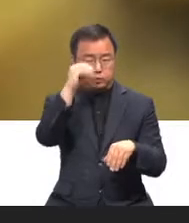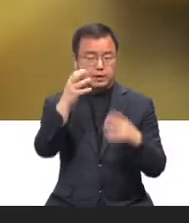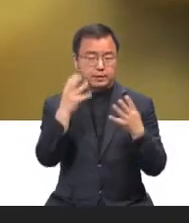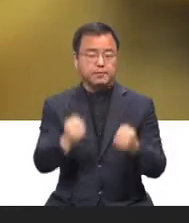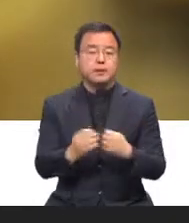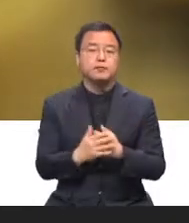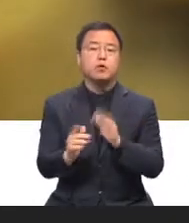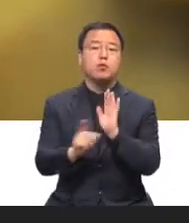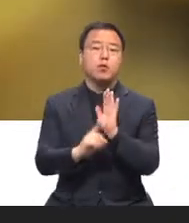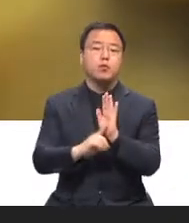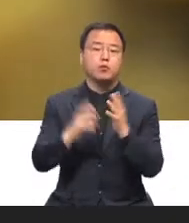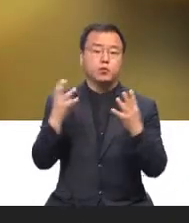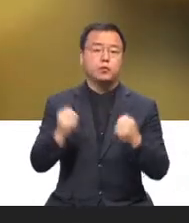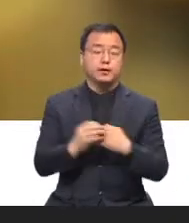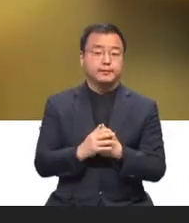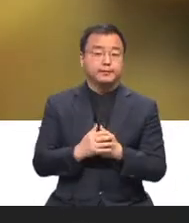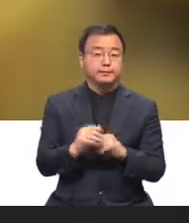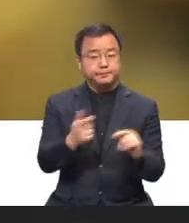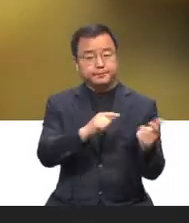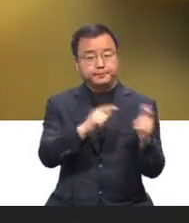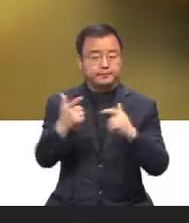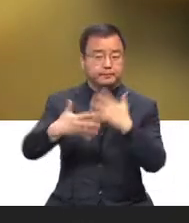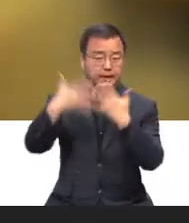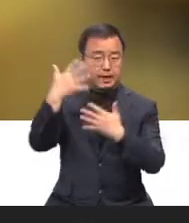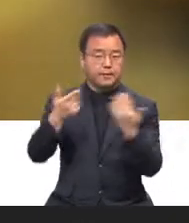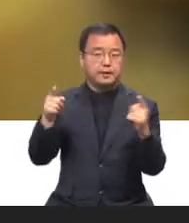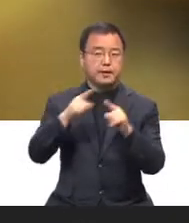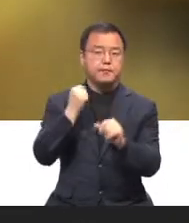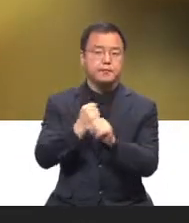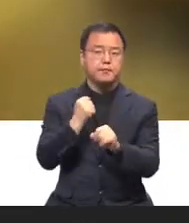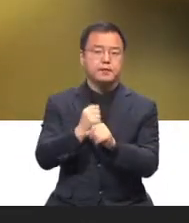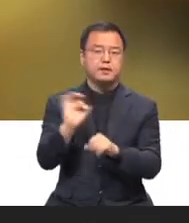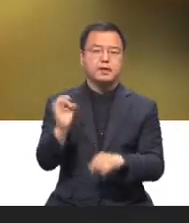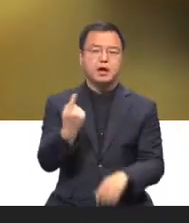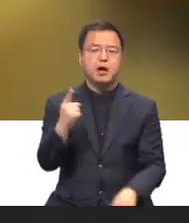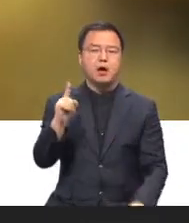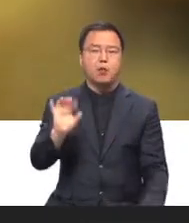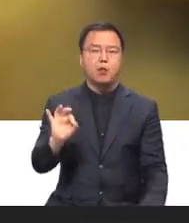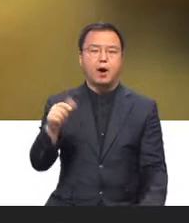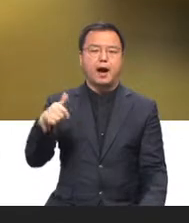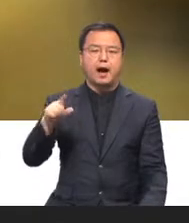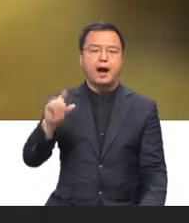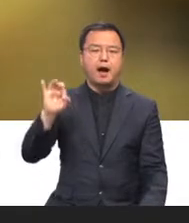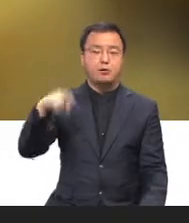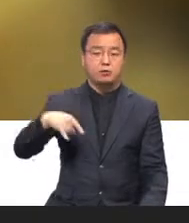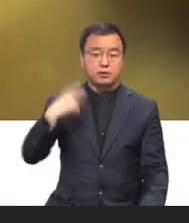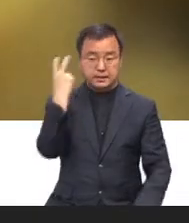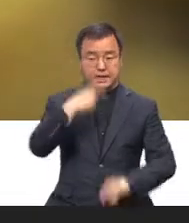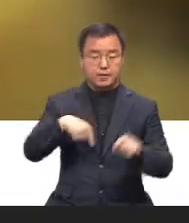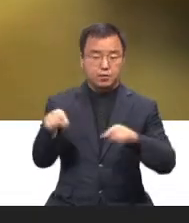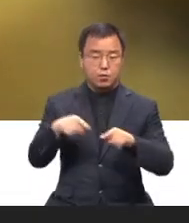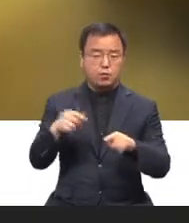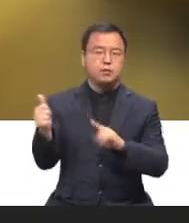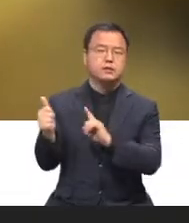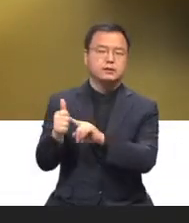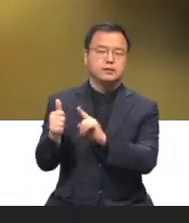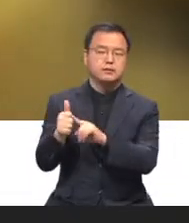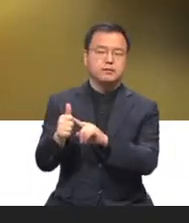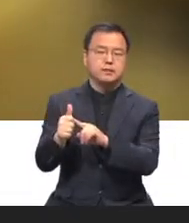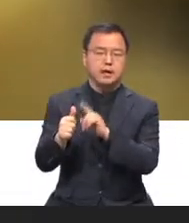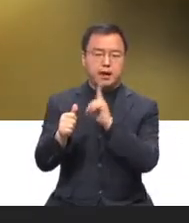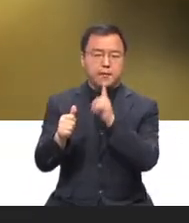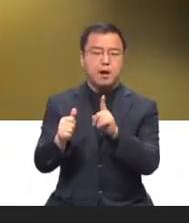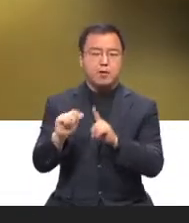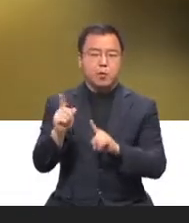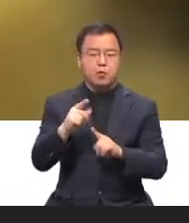그렇습니다 장국영과 여러 작품을 함께했던 왕가위 감독은 그가 전설로 남고 싶어 있다고들 그런 말을 했다고 밝힌 바